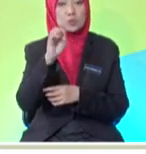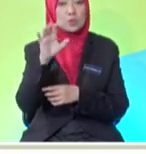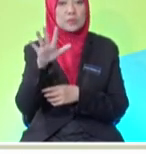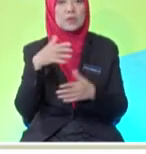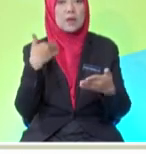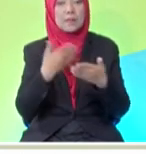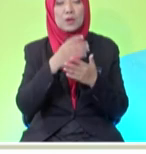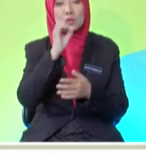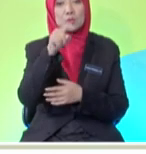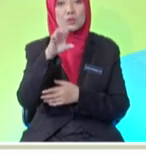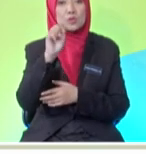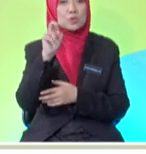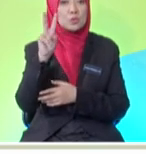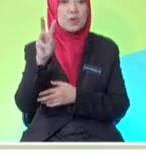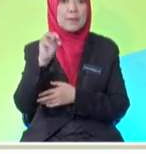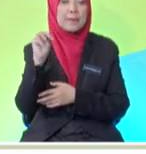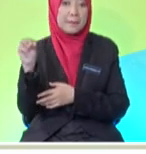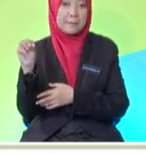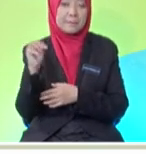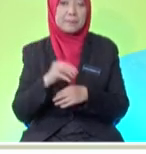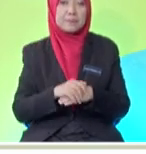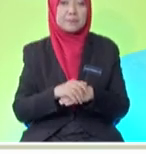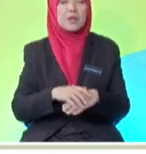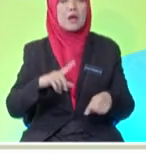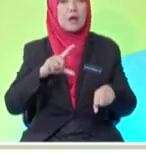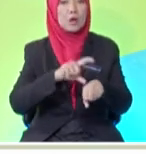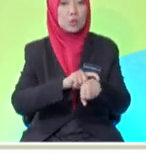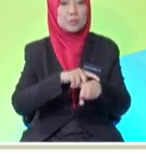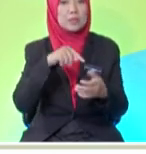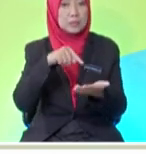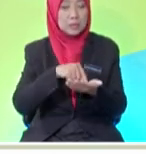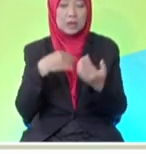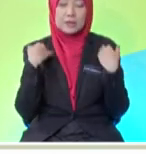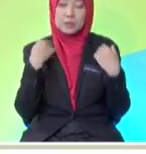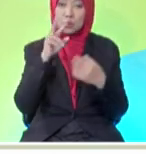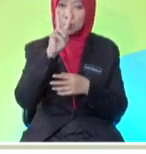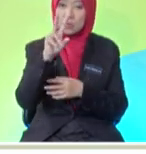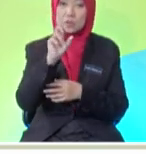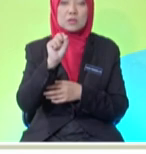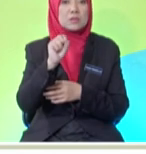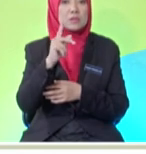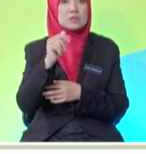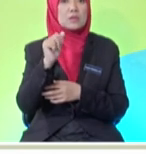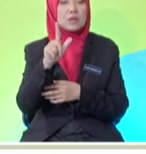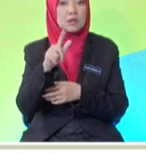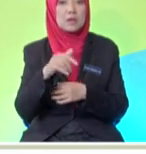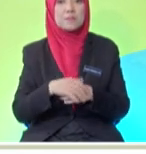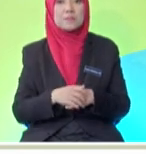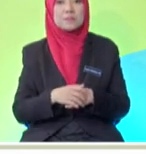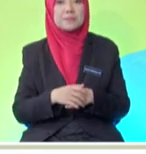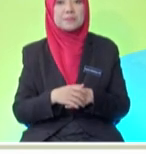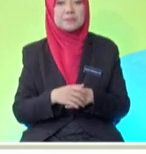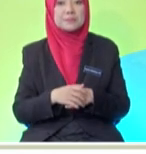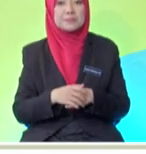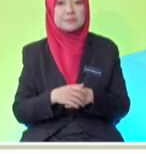0.02 mm Oke angkot video ini juga mempunyai dua skala yaitu skala utama dan juga skala fenil